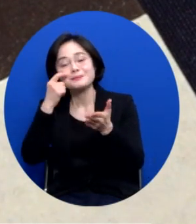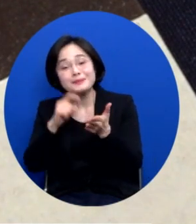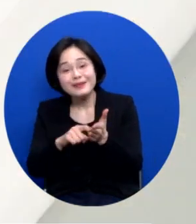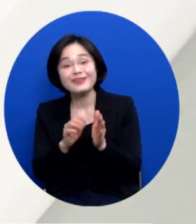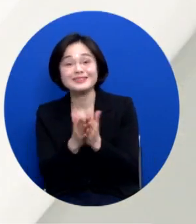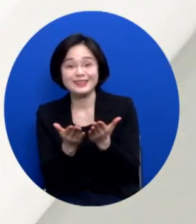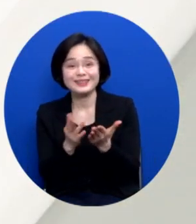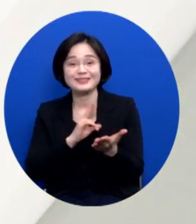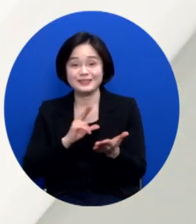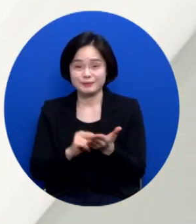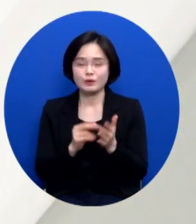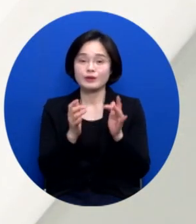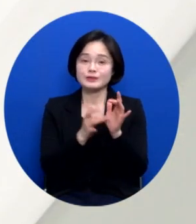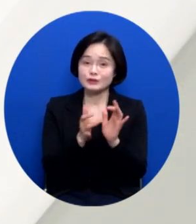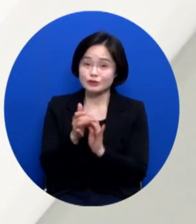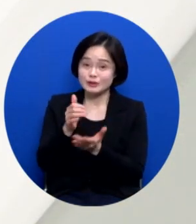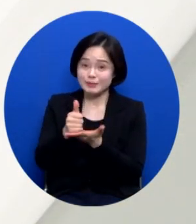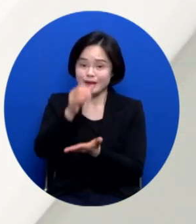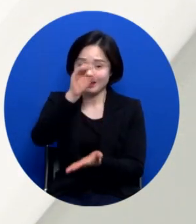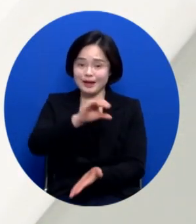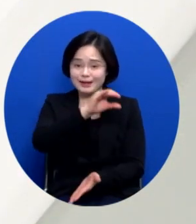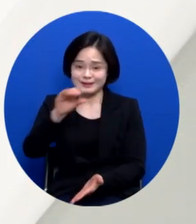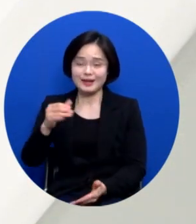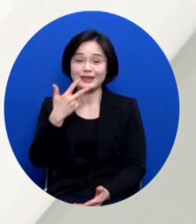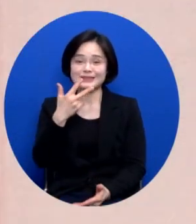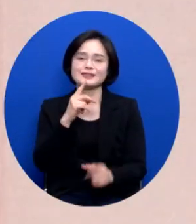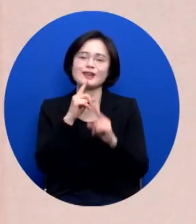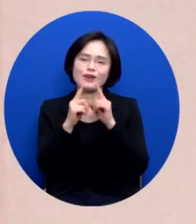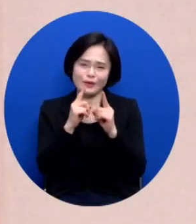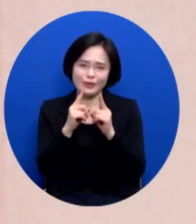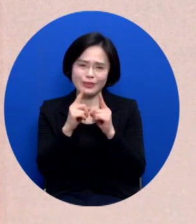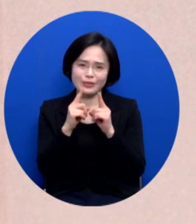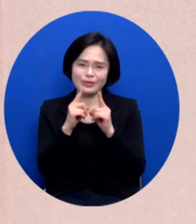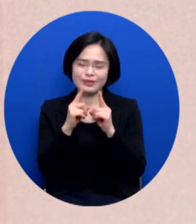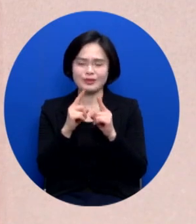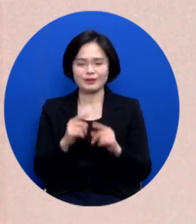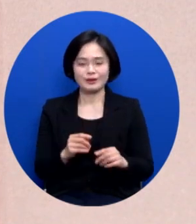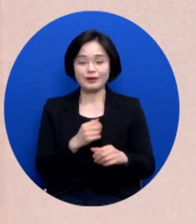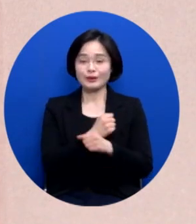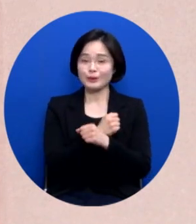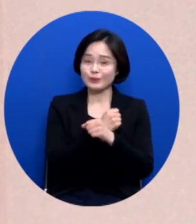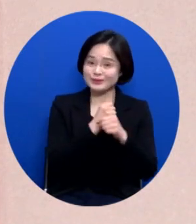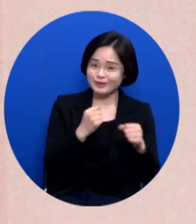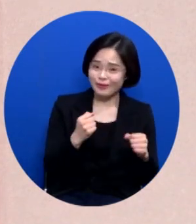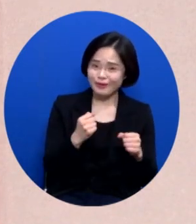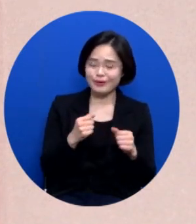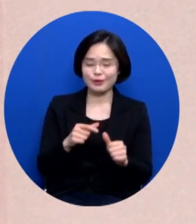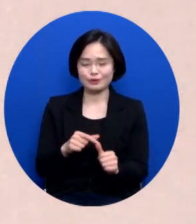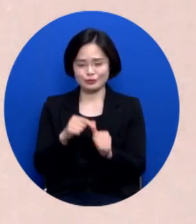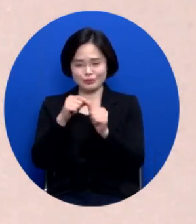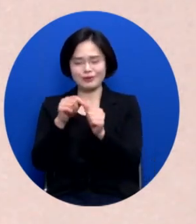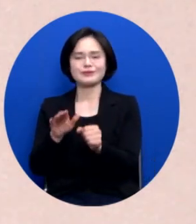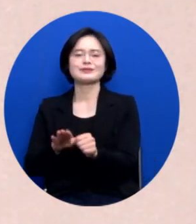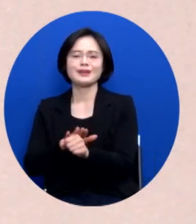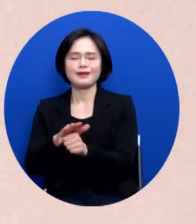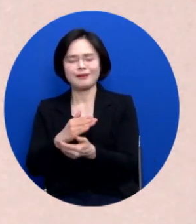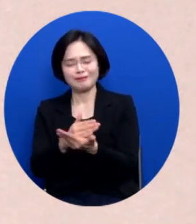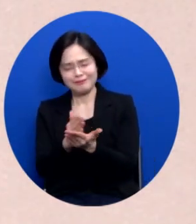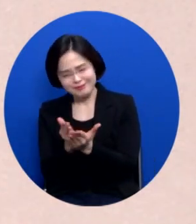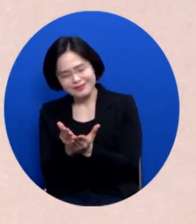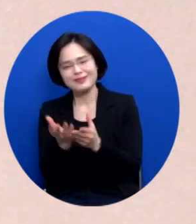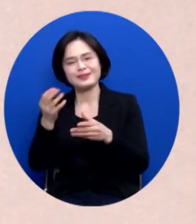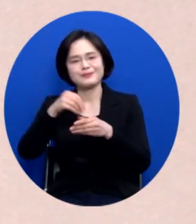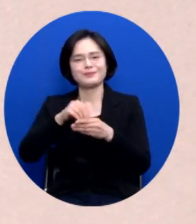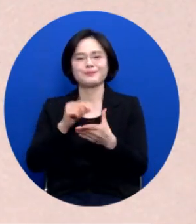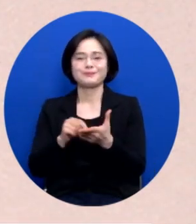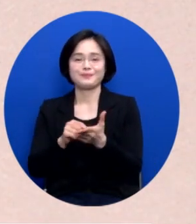가상칠원입니다. 예수가 남긴 일곱 가지 유언 속 용서, 구원, 사랑 등의 메시지를 담았습니다.